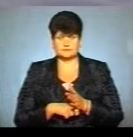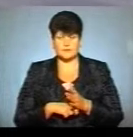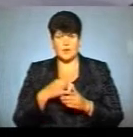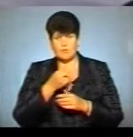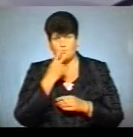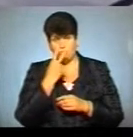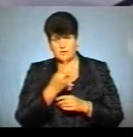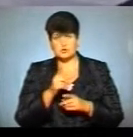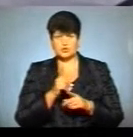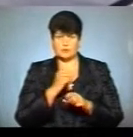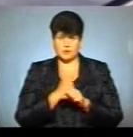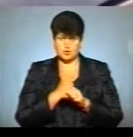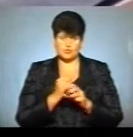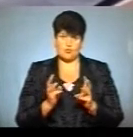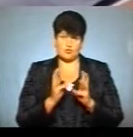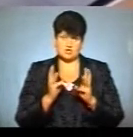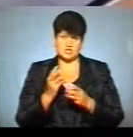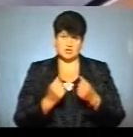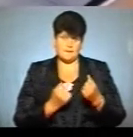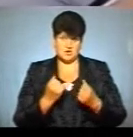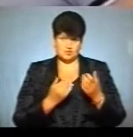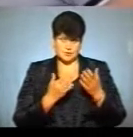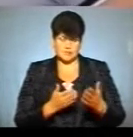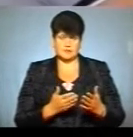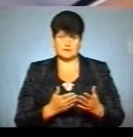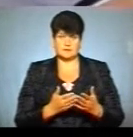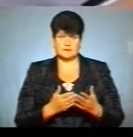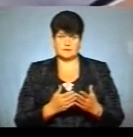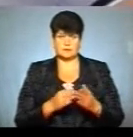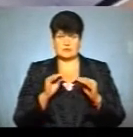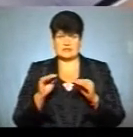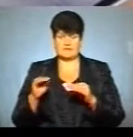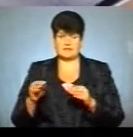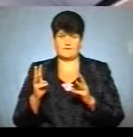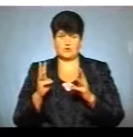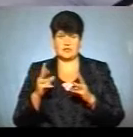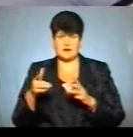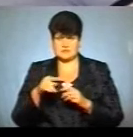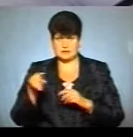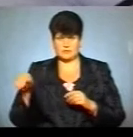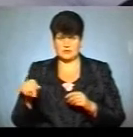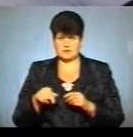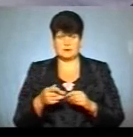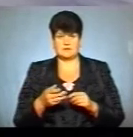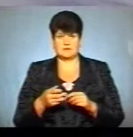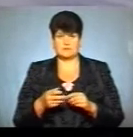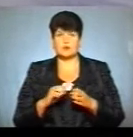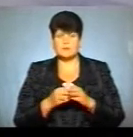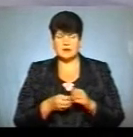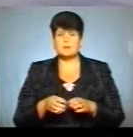Побачили, що вже працює пожежна машина. Повиставляли вогнегасники по периметру. Загроза була, але